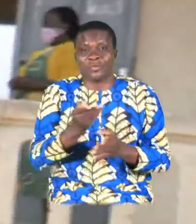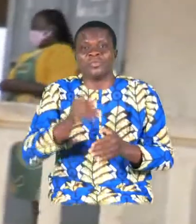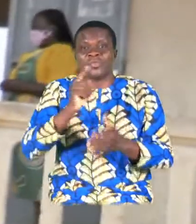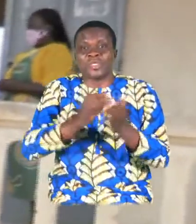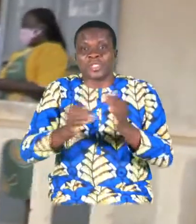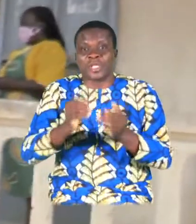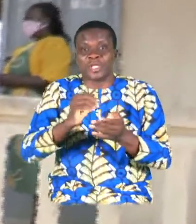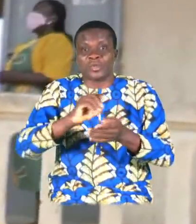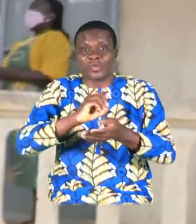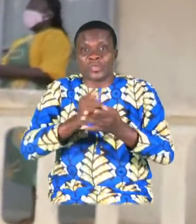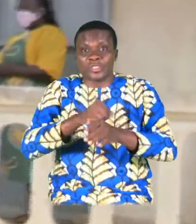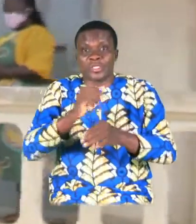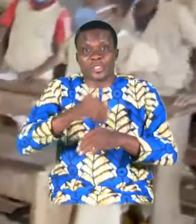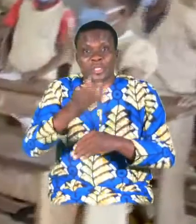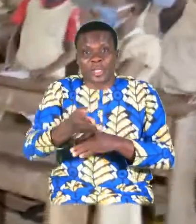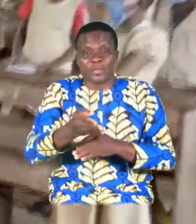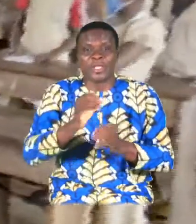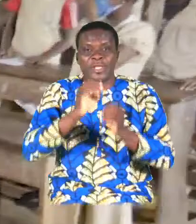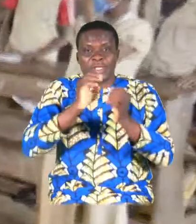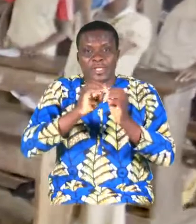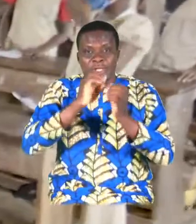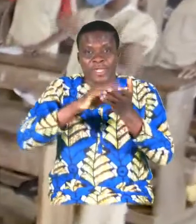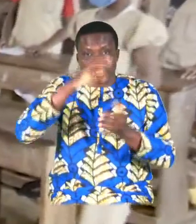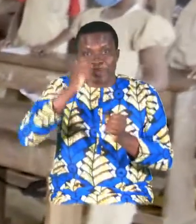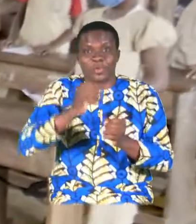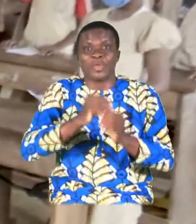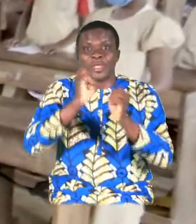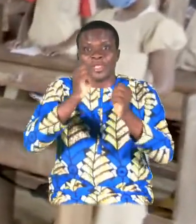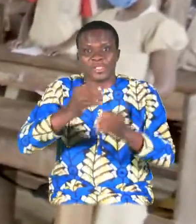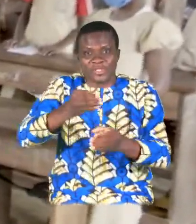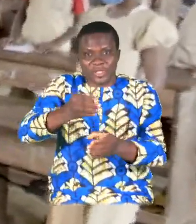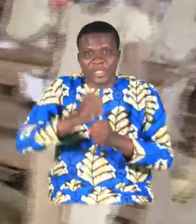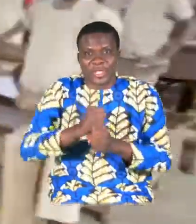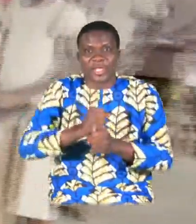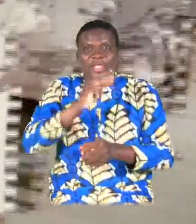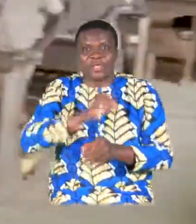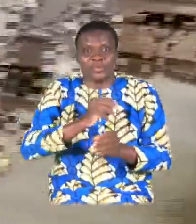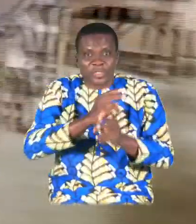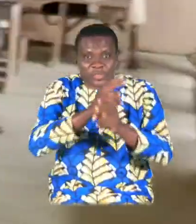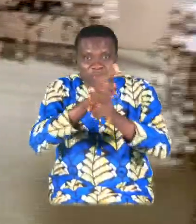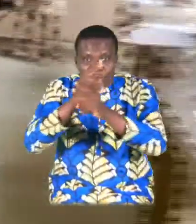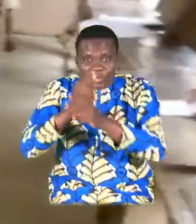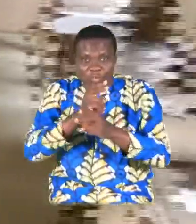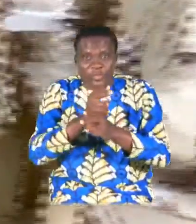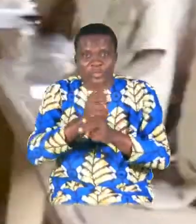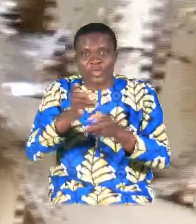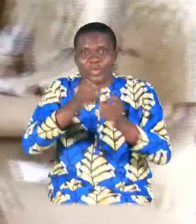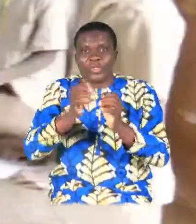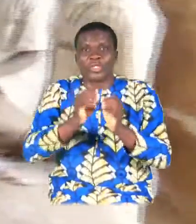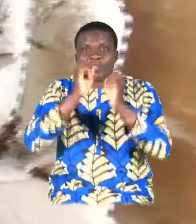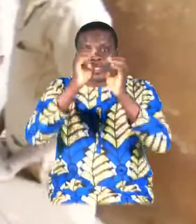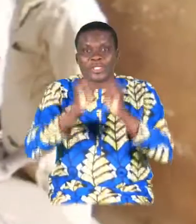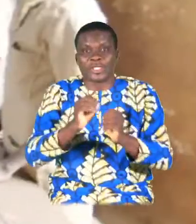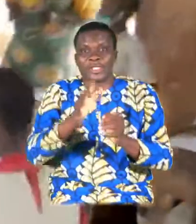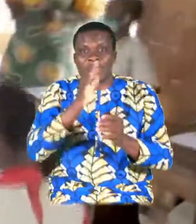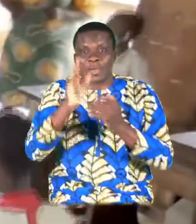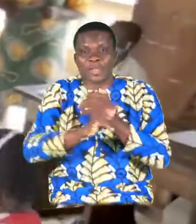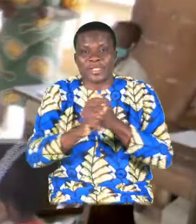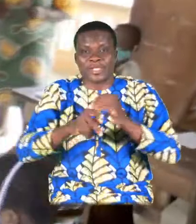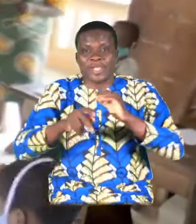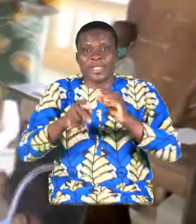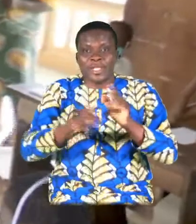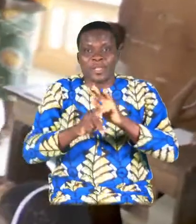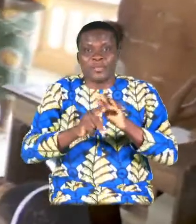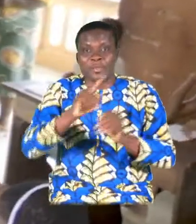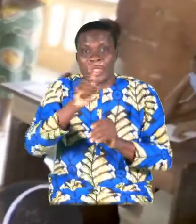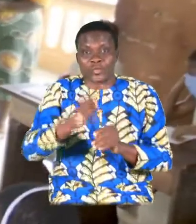Quelques instants plus tard, les apprenants et les enseignants accueillent une mission de supervision. Le directeur des enseignements maternels et primaires du Zou et